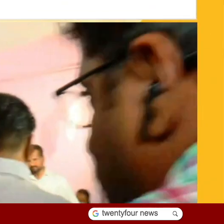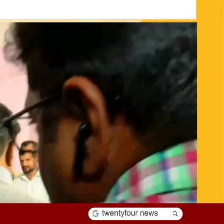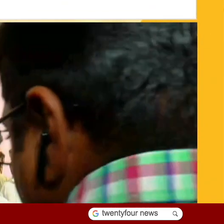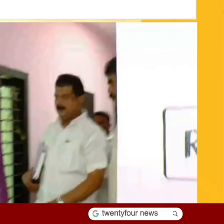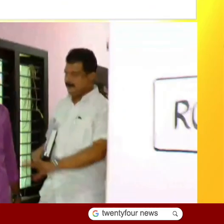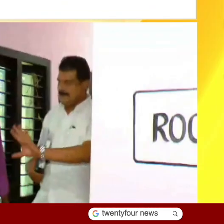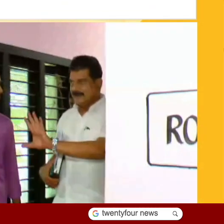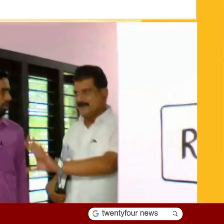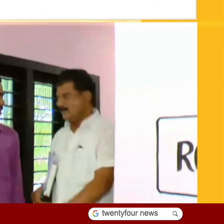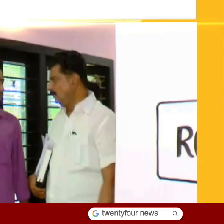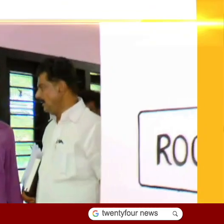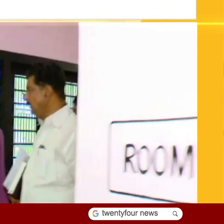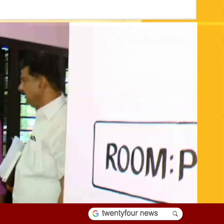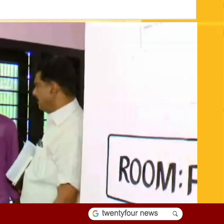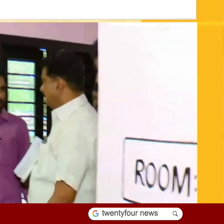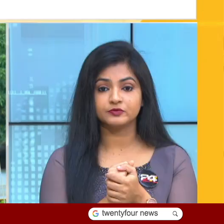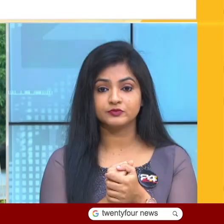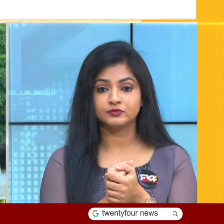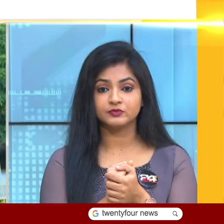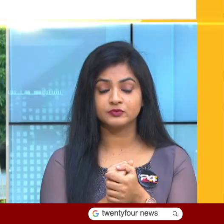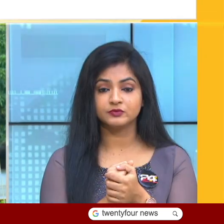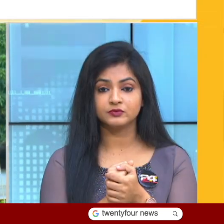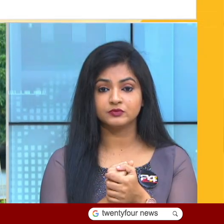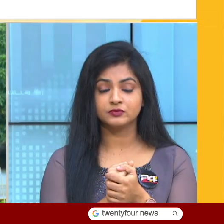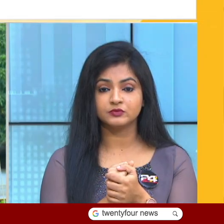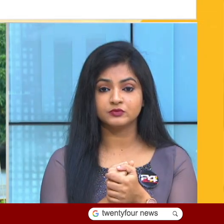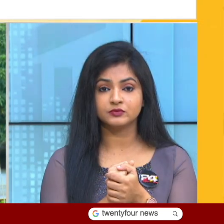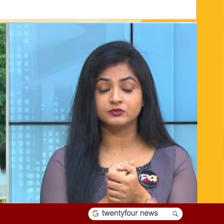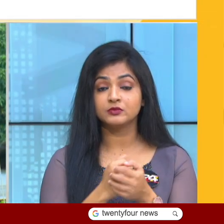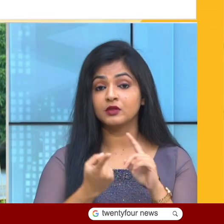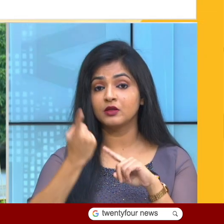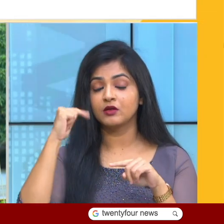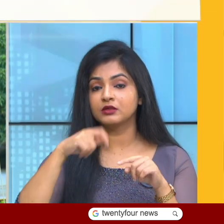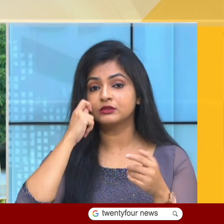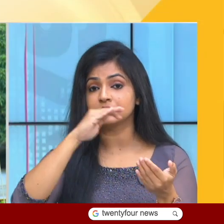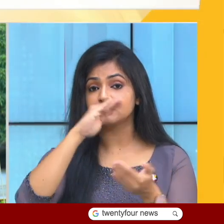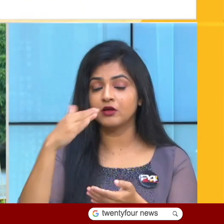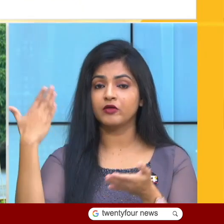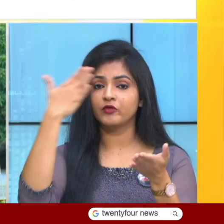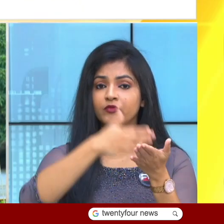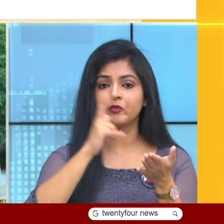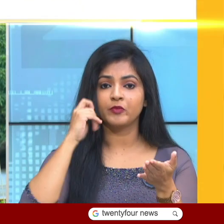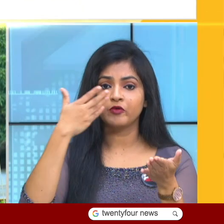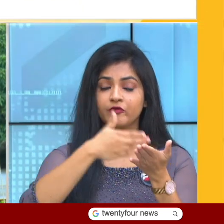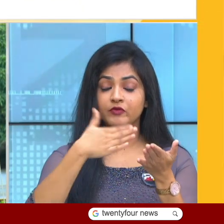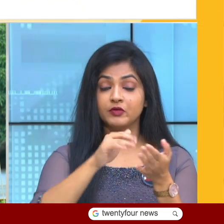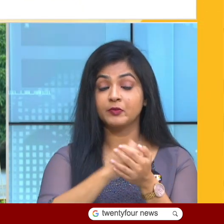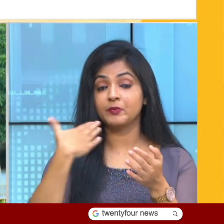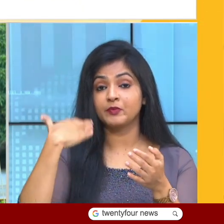തന്നെ PV അൻവറിന്റെ മകൻ റിസ്വാൻ ചെന്നൈയിലേക്ക് എത്തിയിരുന്നു. അവിടെ വെച്ച് മന്ത്രിയും അതുപോലെ തന്നെ MK സ്റ്റാലിന്റെ